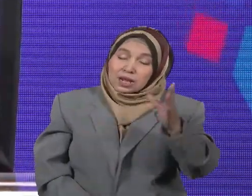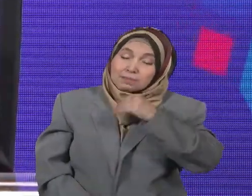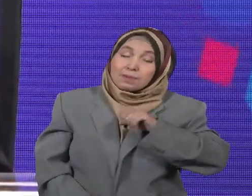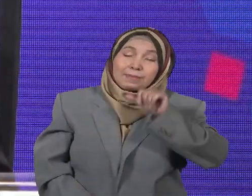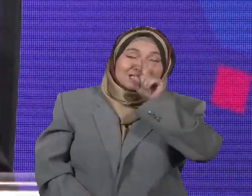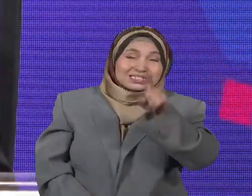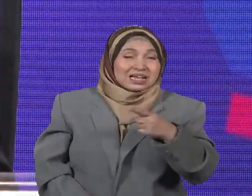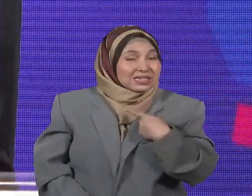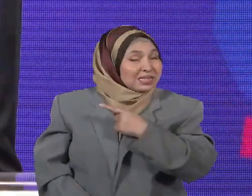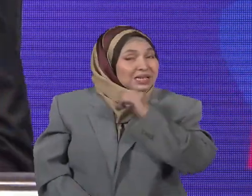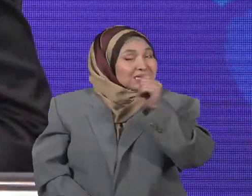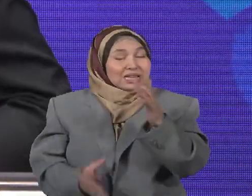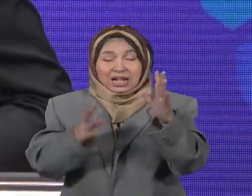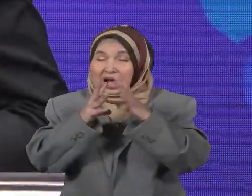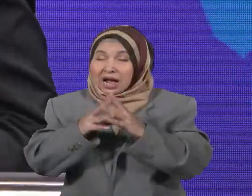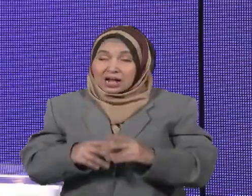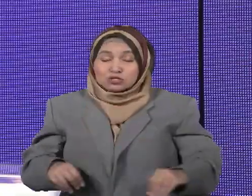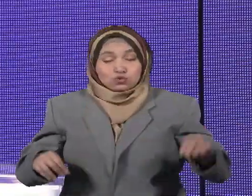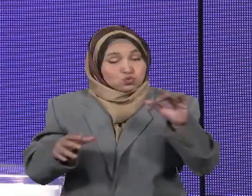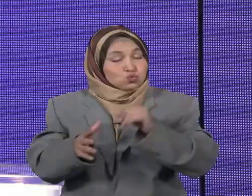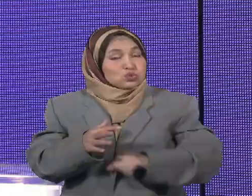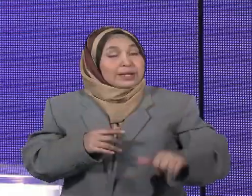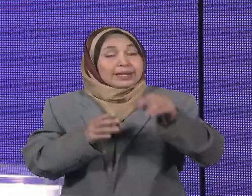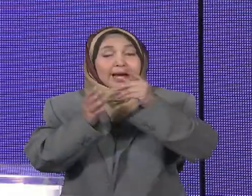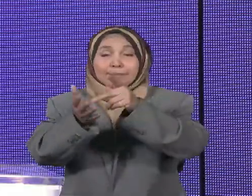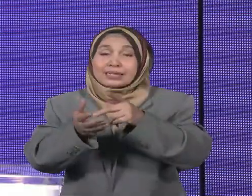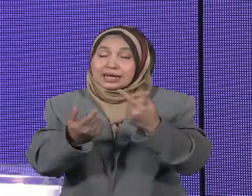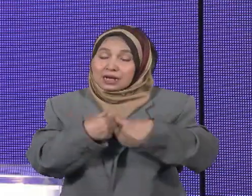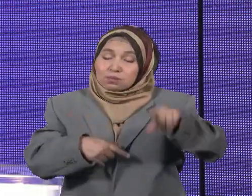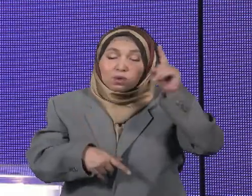tidak terhancurnya ganjaran daripada Allah, ayat